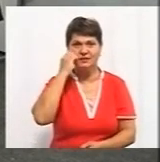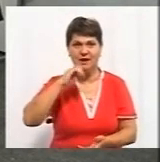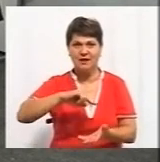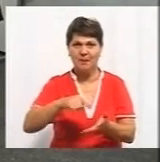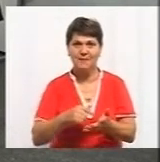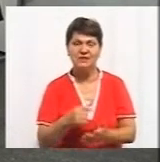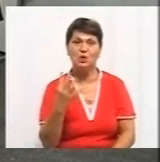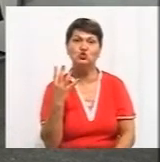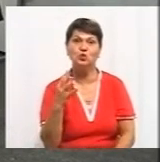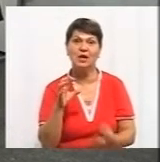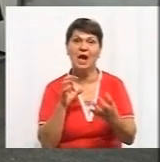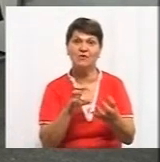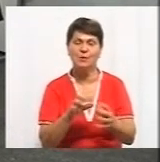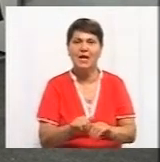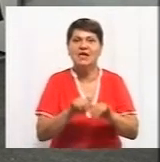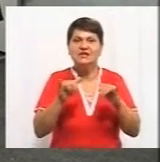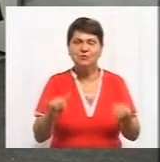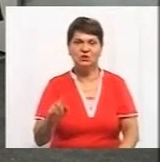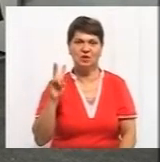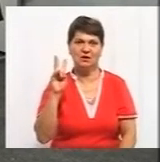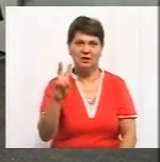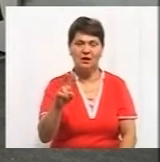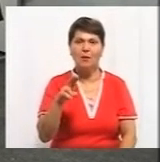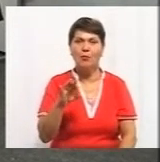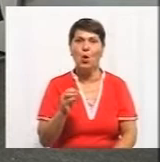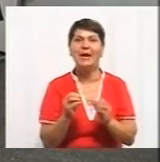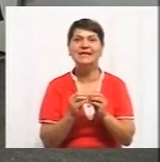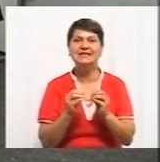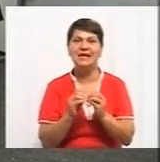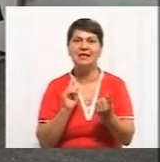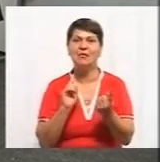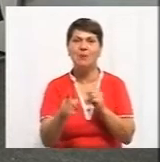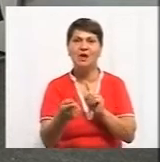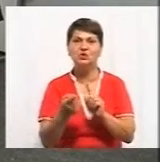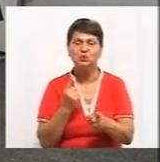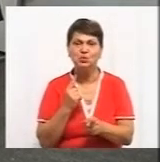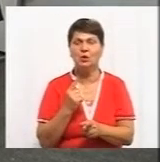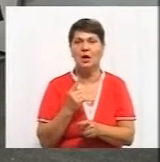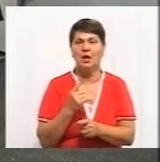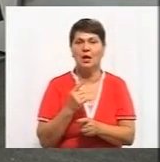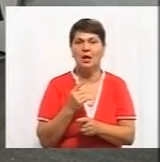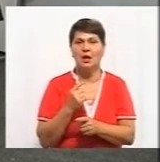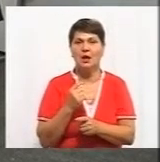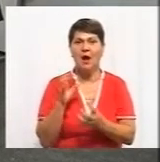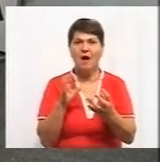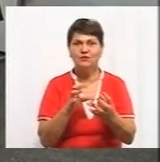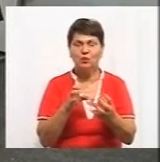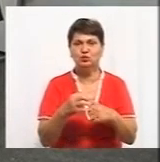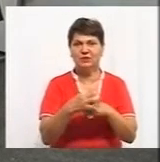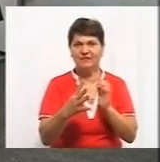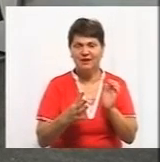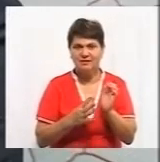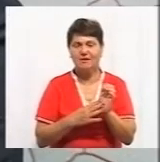4 автобуси. Ми збільшили тролейбуси на 4 по 10 маршруту. Добавили тролейбус, один автобус по